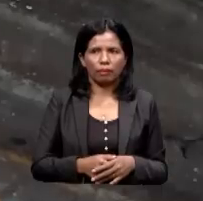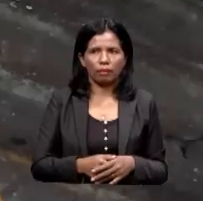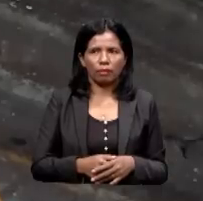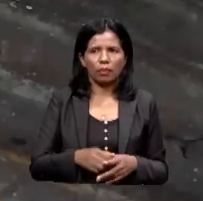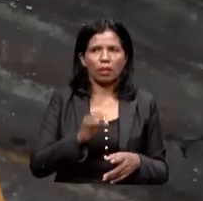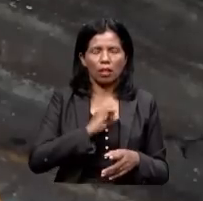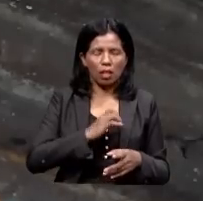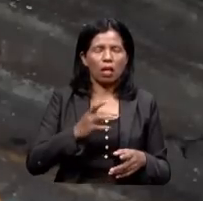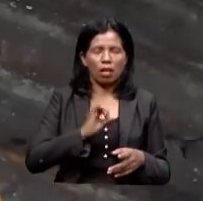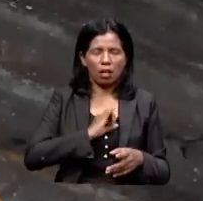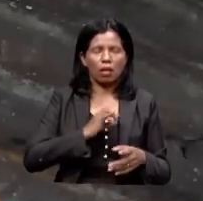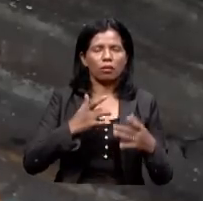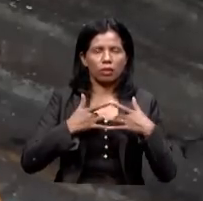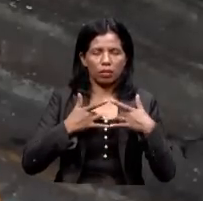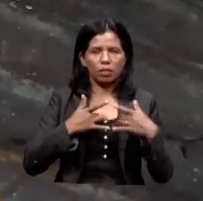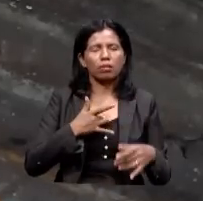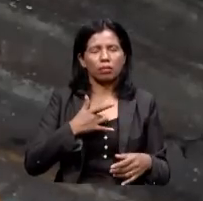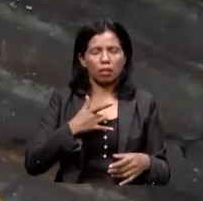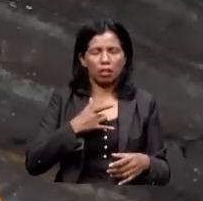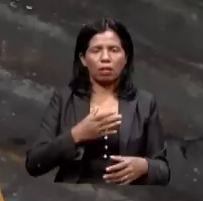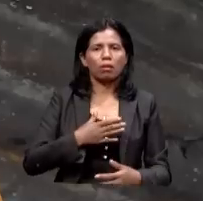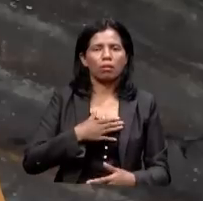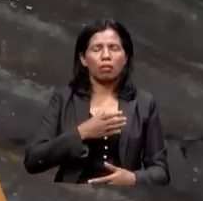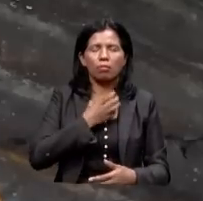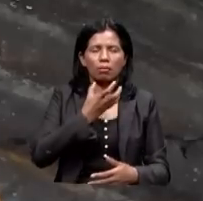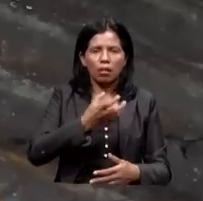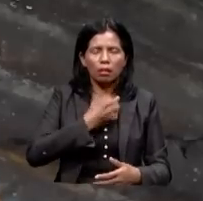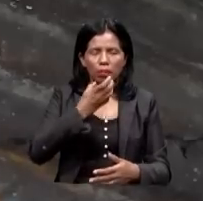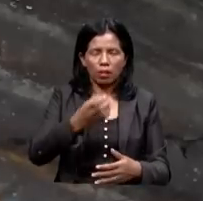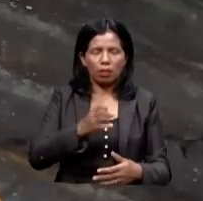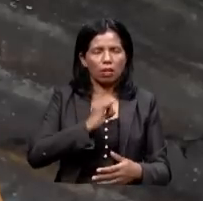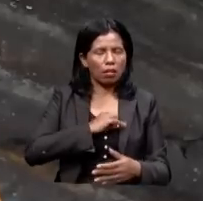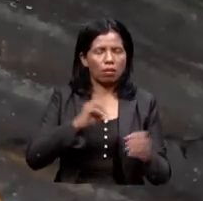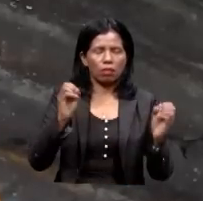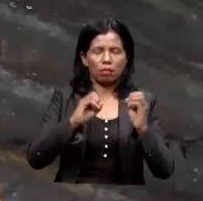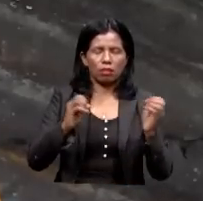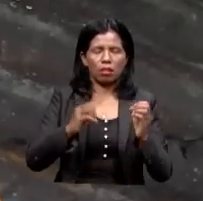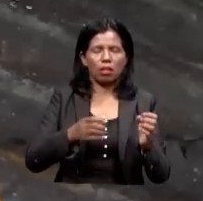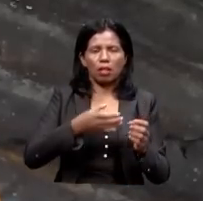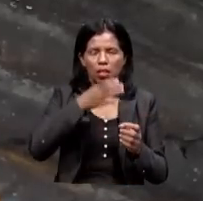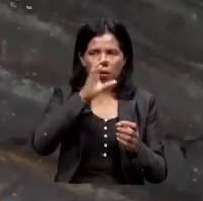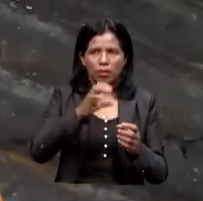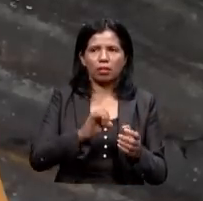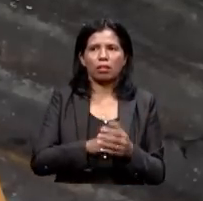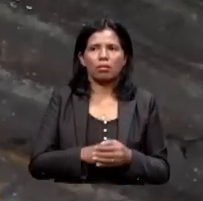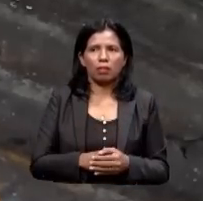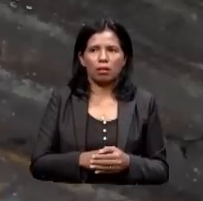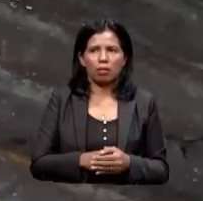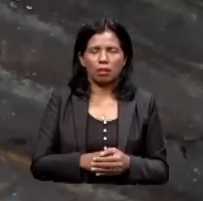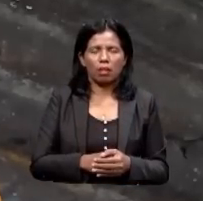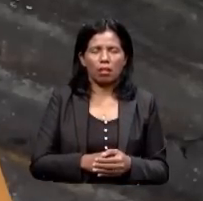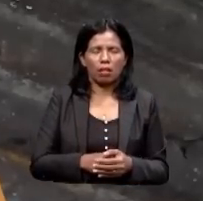absenti sebab si absenti hanya hanya miar ya mak aku oleh tau ini oleh him dia si absenti dan dia orang miar tau saya tinggi